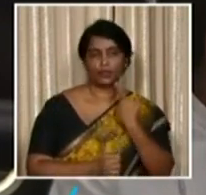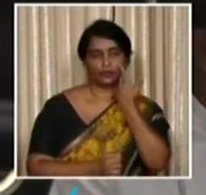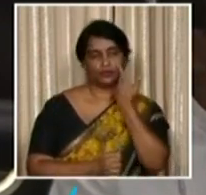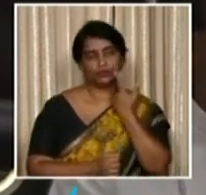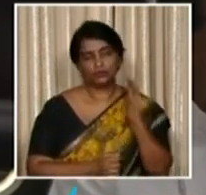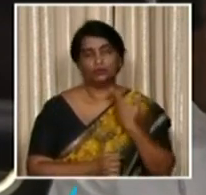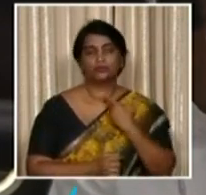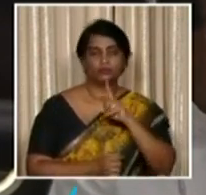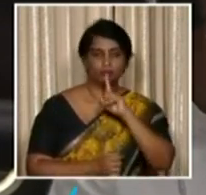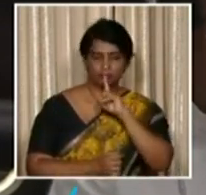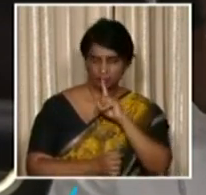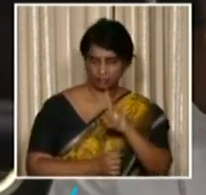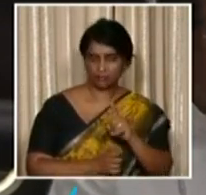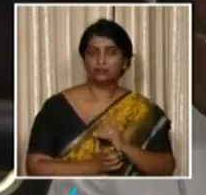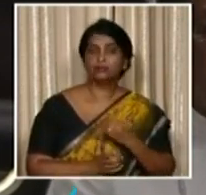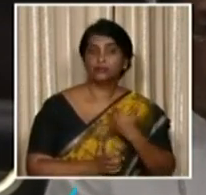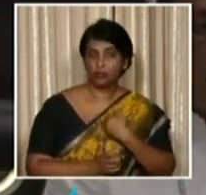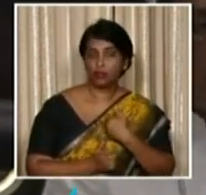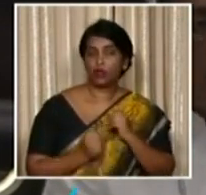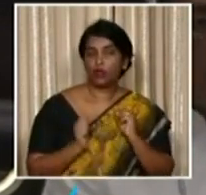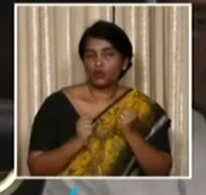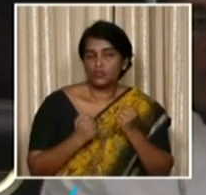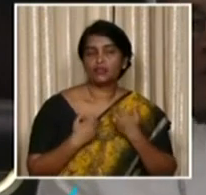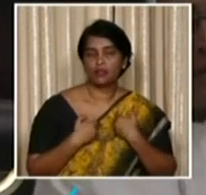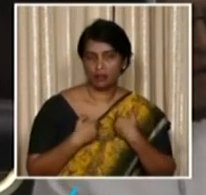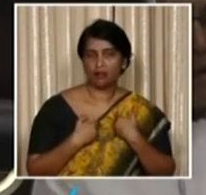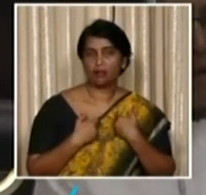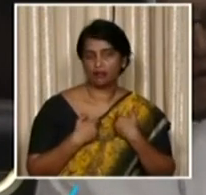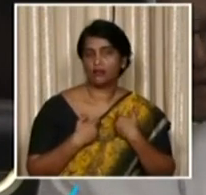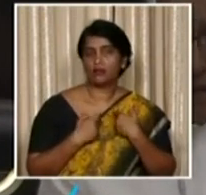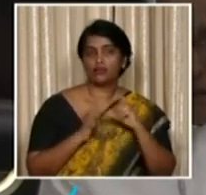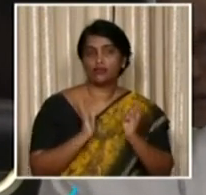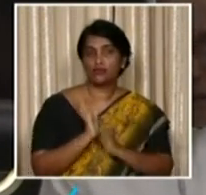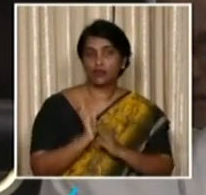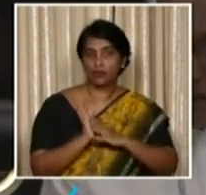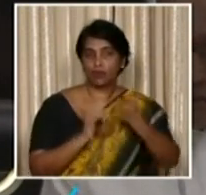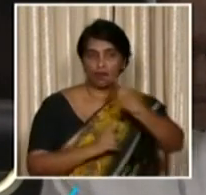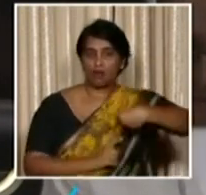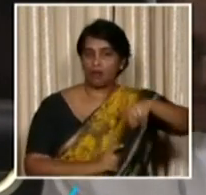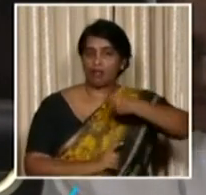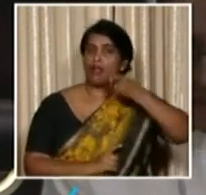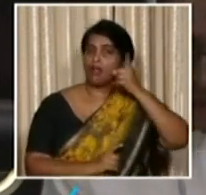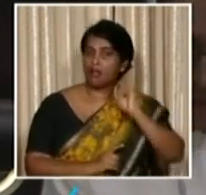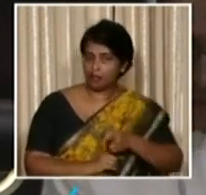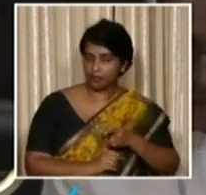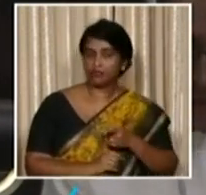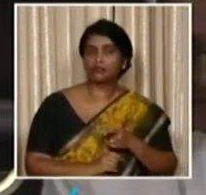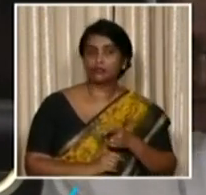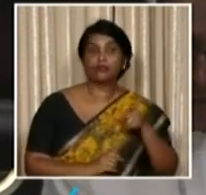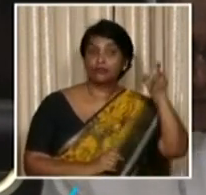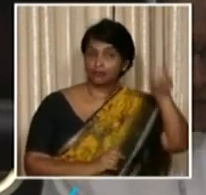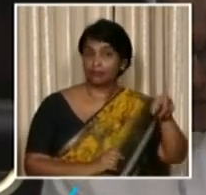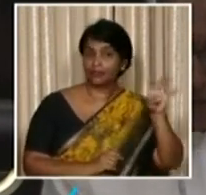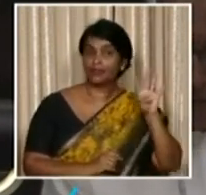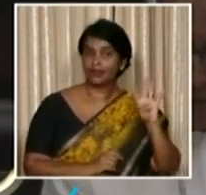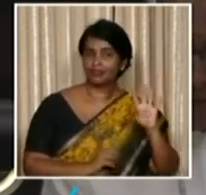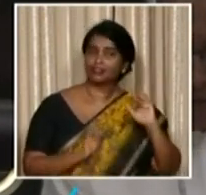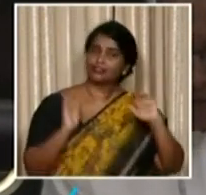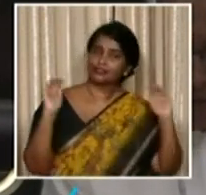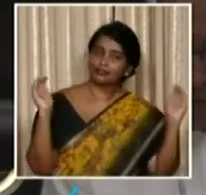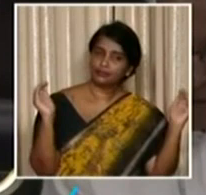කනගාටුවෙන් කියන්න සිද්ධ වෙනවා, මම උත්සාහ කරා කාරක සභාවේ අනුමැතිය ලබා ගන්න මොවුන්ට